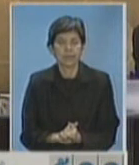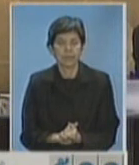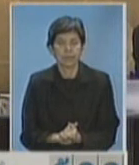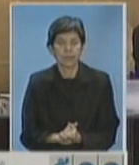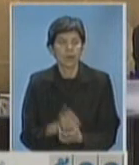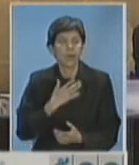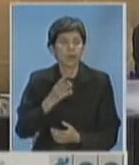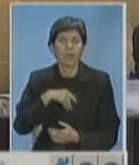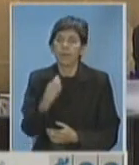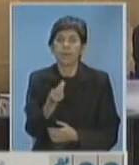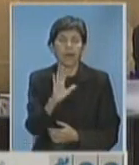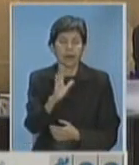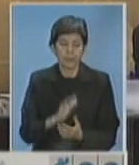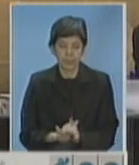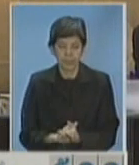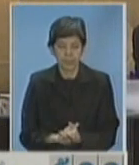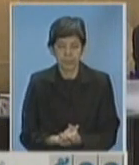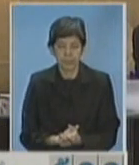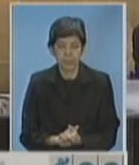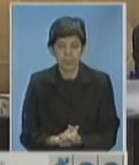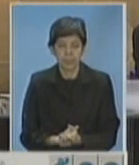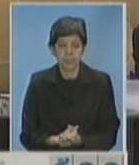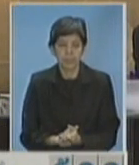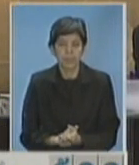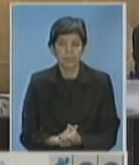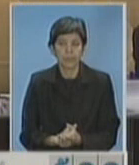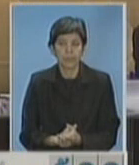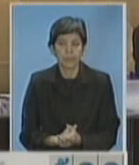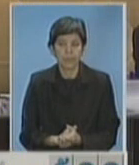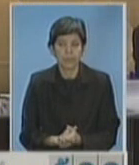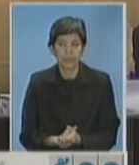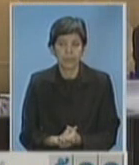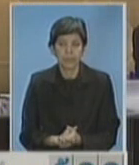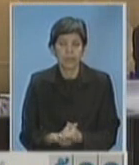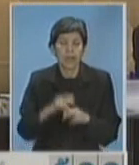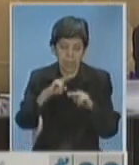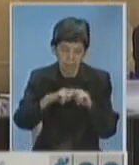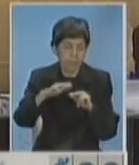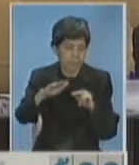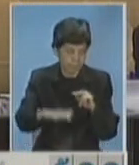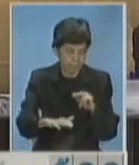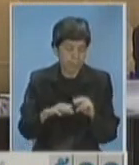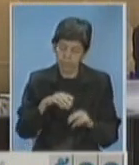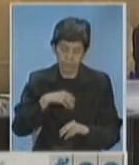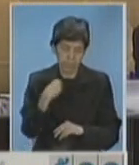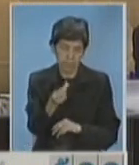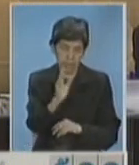อผมคงไม่อนุญาตแล้วครับท่านนั่งเถอะครับไม่อนุญาตแล้วครับ